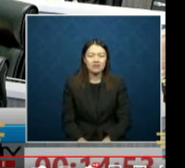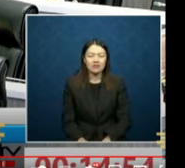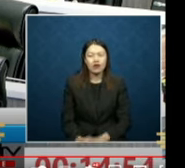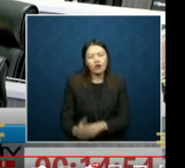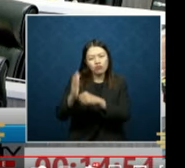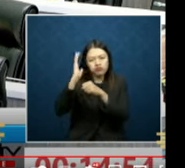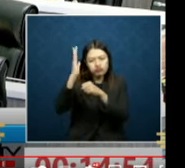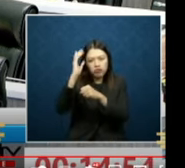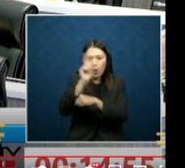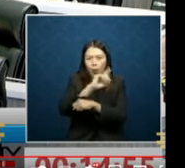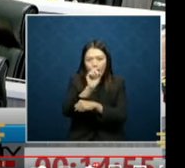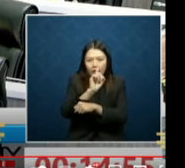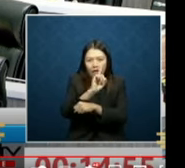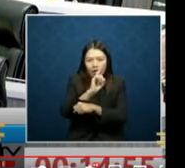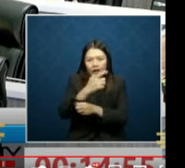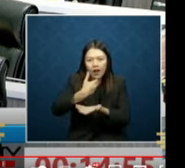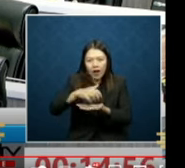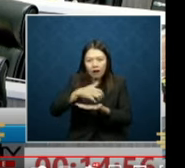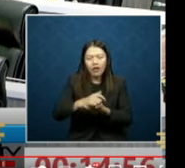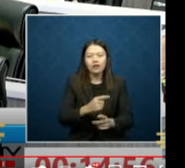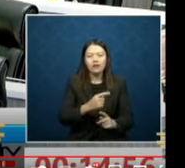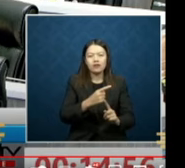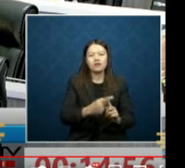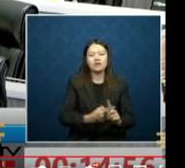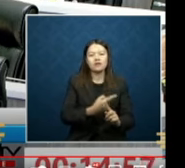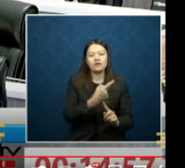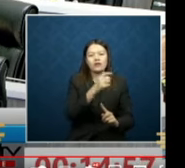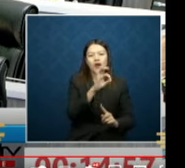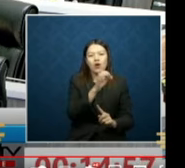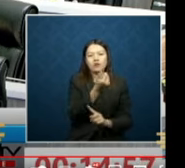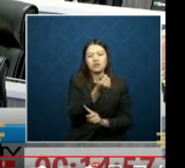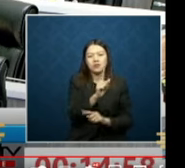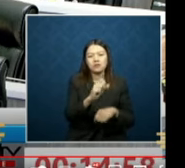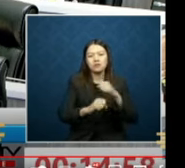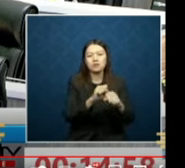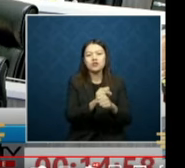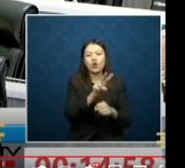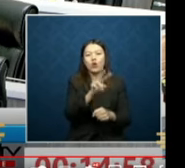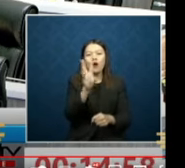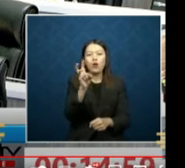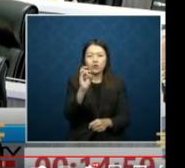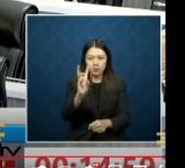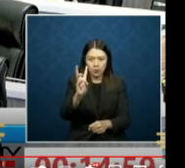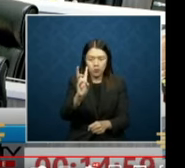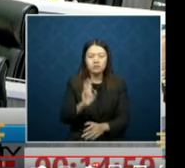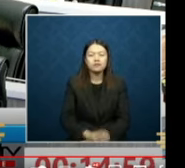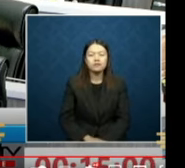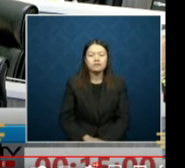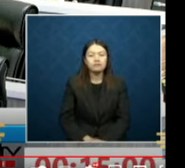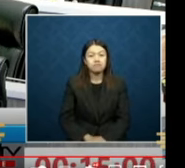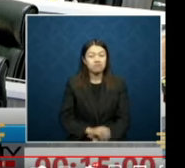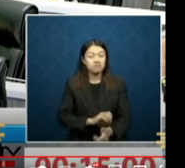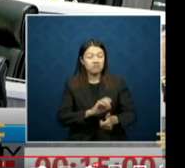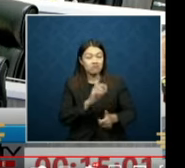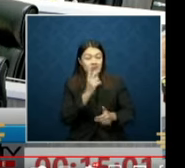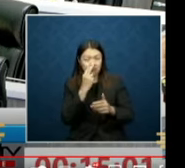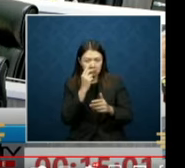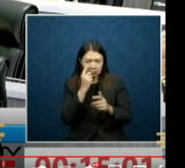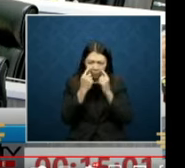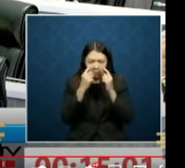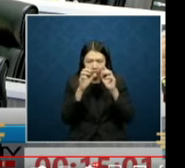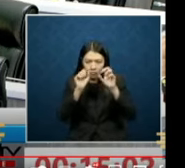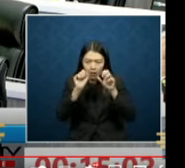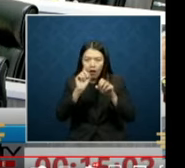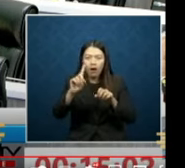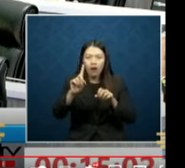บายวันไหนนะครับ11กันยายน2566มีข้อสังเกตอะไรครับการแถลงนโยบ